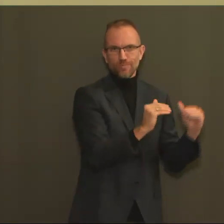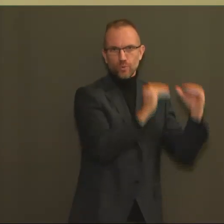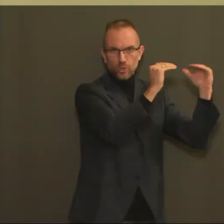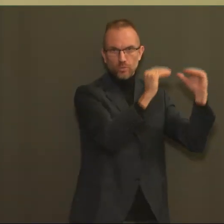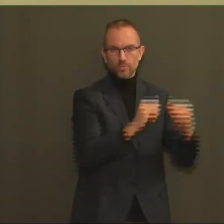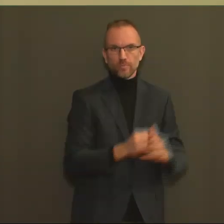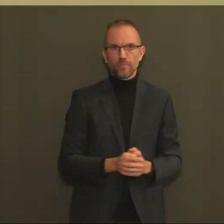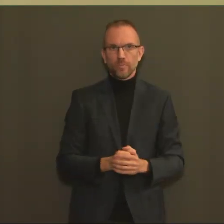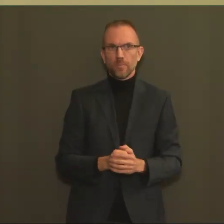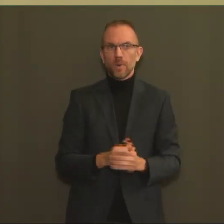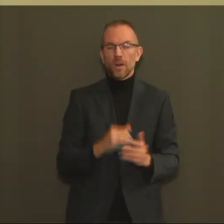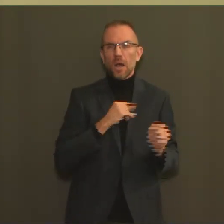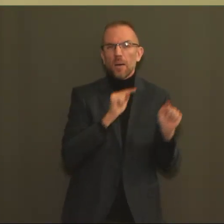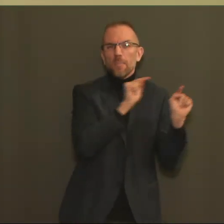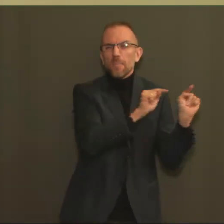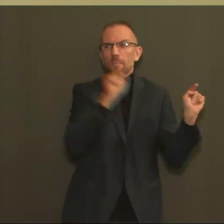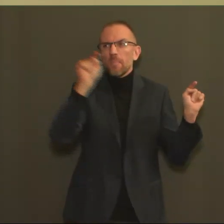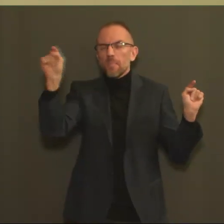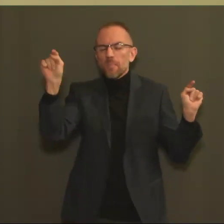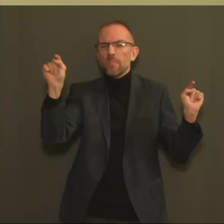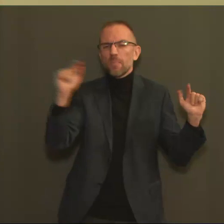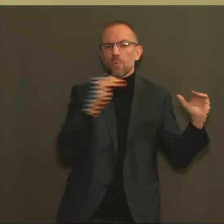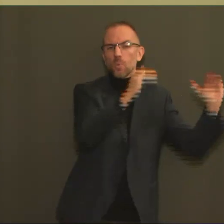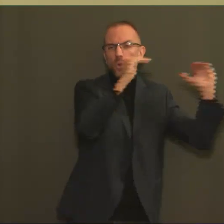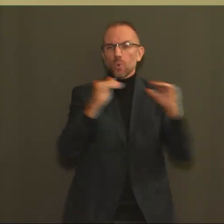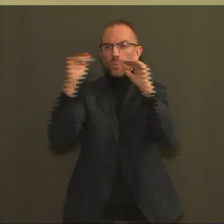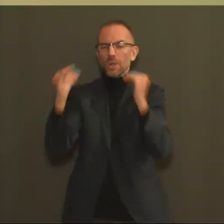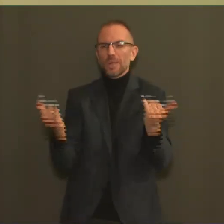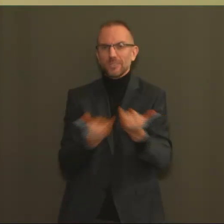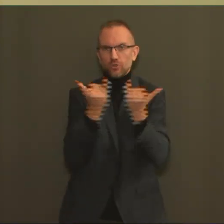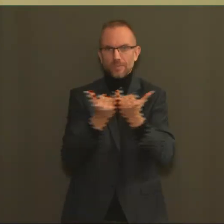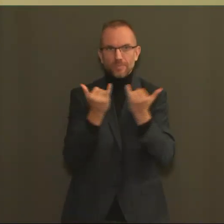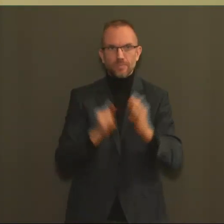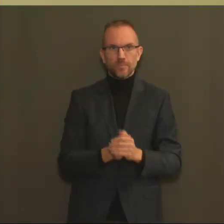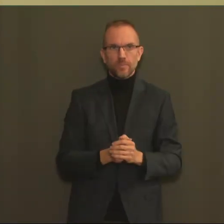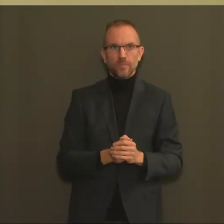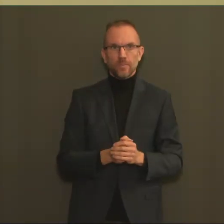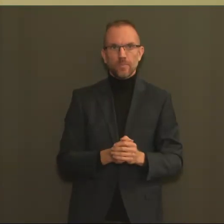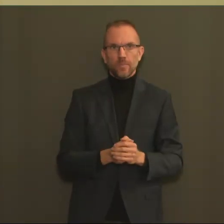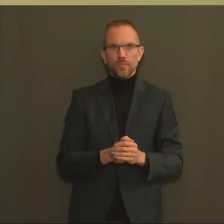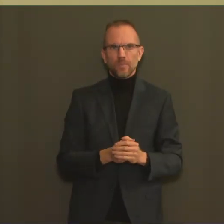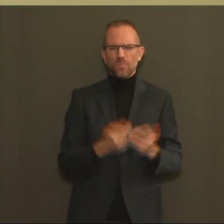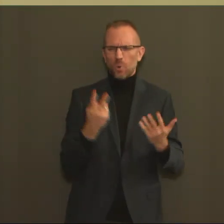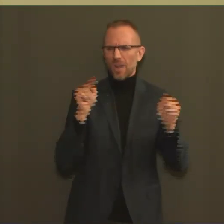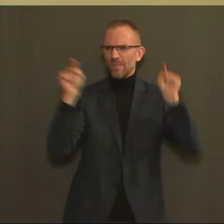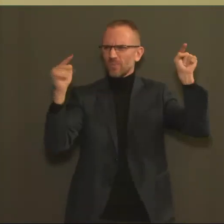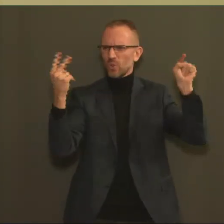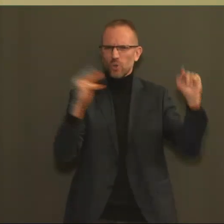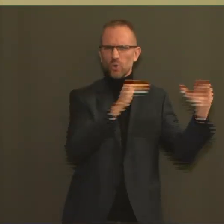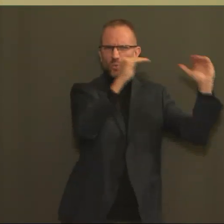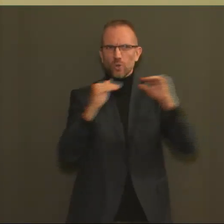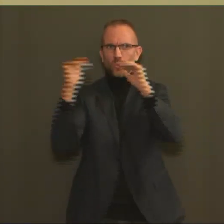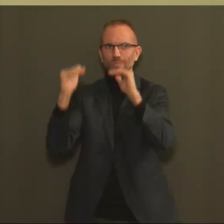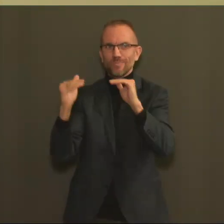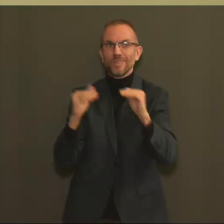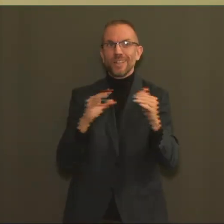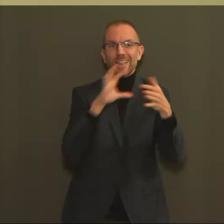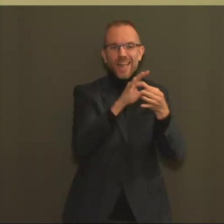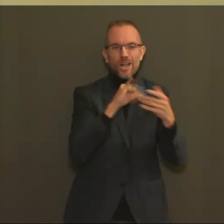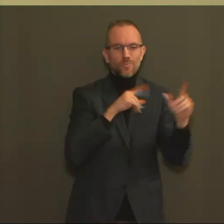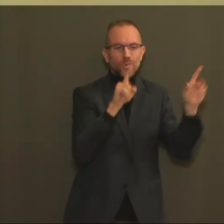show tijdens zoro-lijn behoren geen afval gossie dat uilen soort essentielles maal j ja die voor je constaté laat